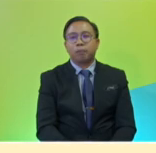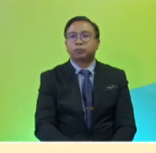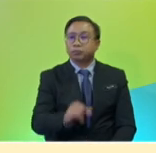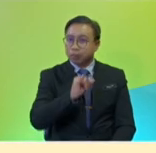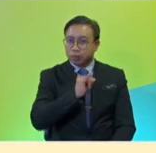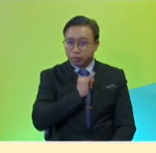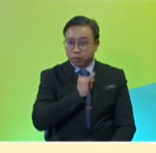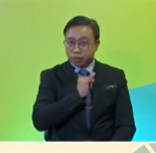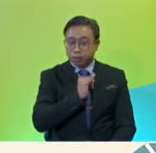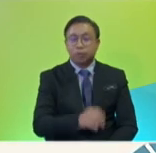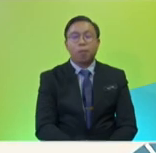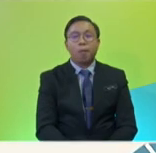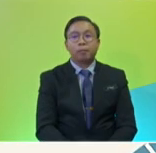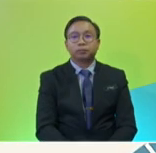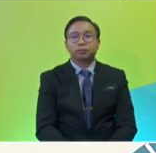Saya